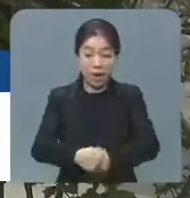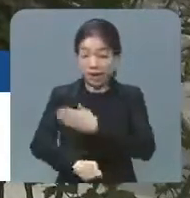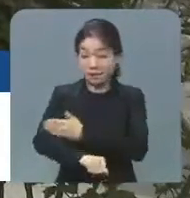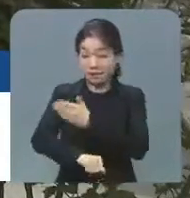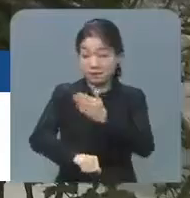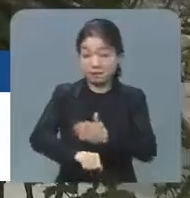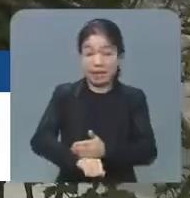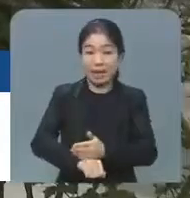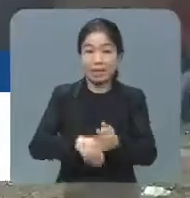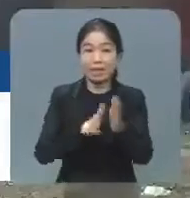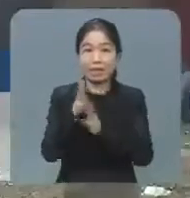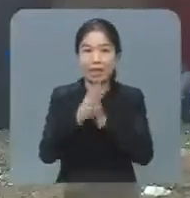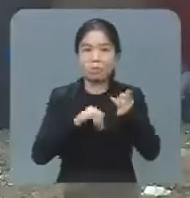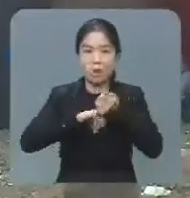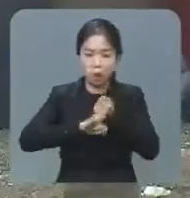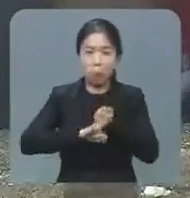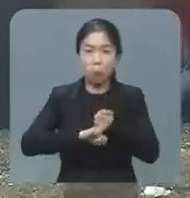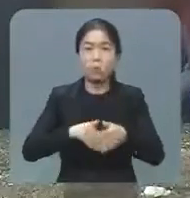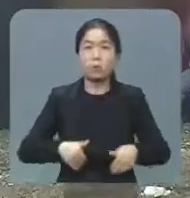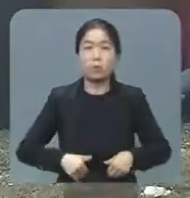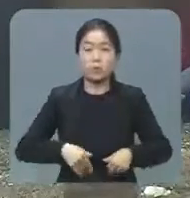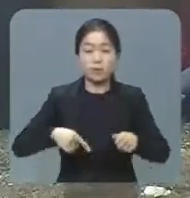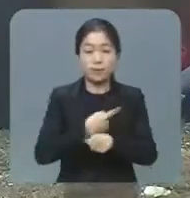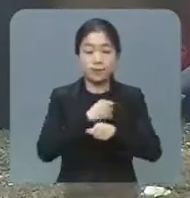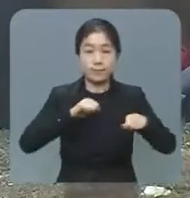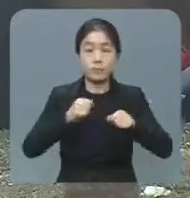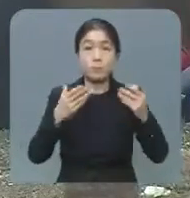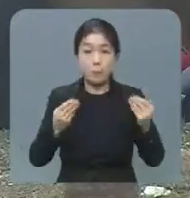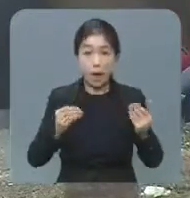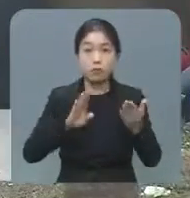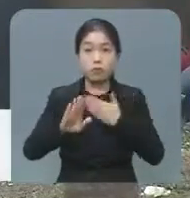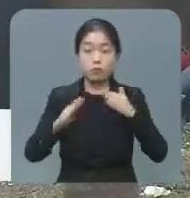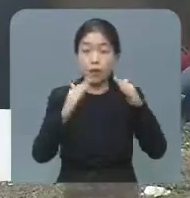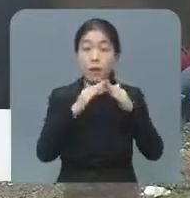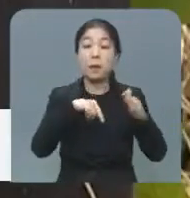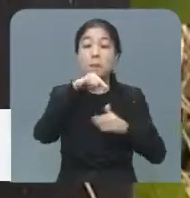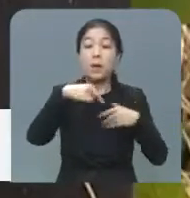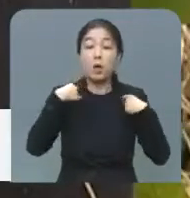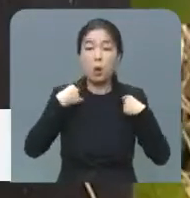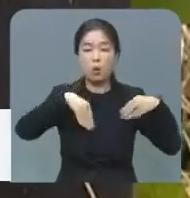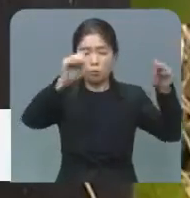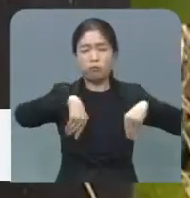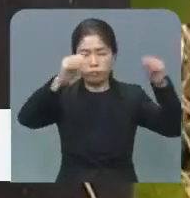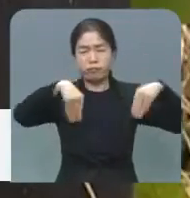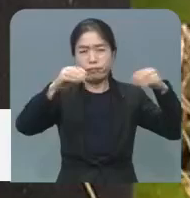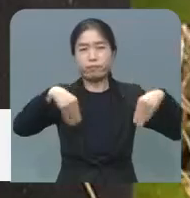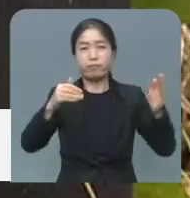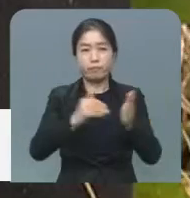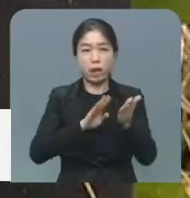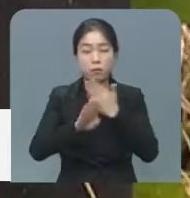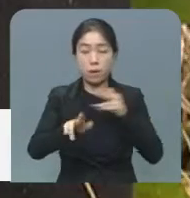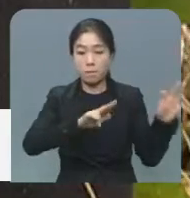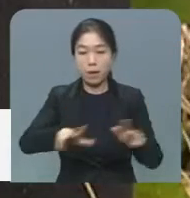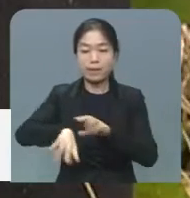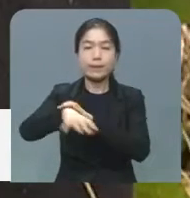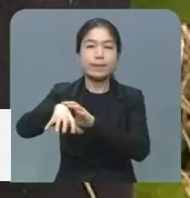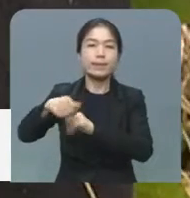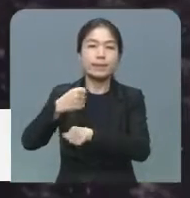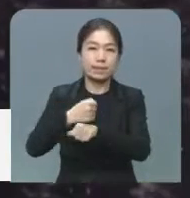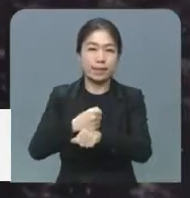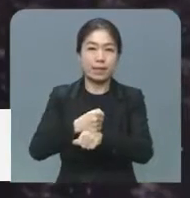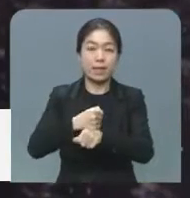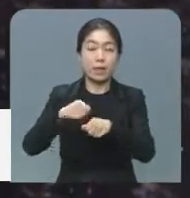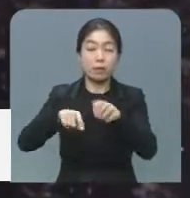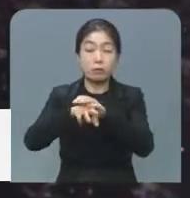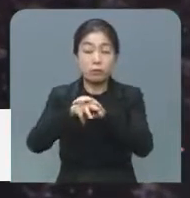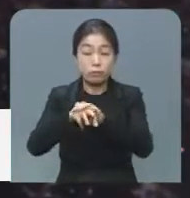상가 발간 대 씩 2시고 또 야외 활동을 한 뒤에는 집착해서 옷을 충분히 털고 9 곧바로 세탁을 해야 진드기가